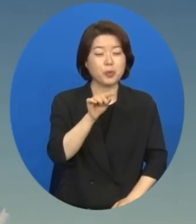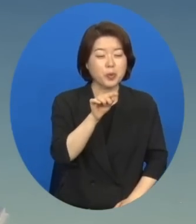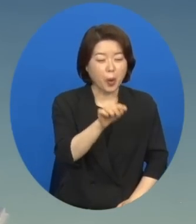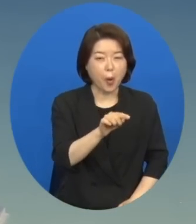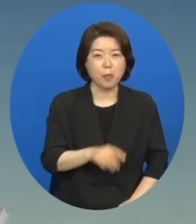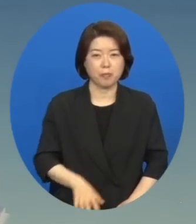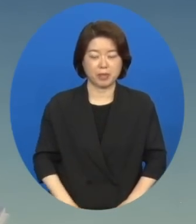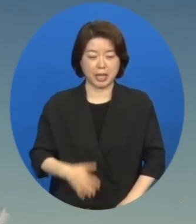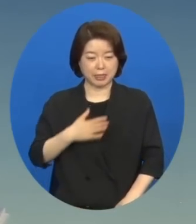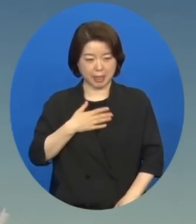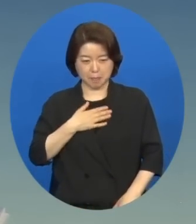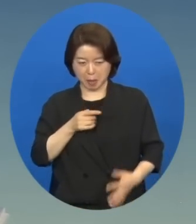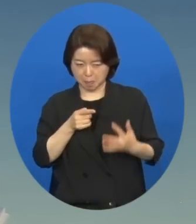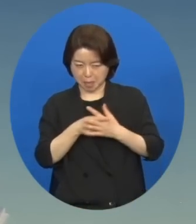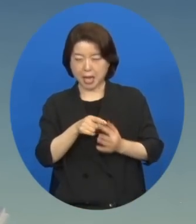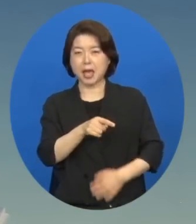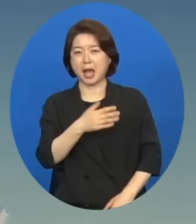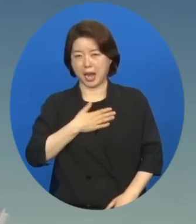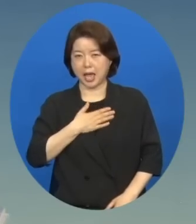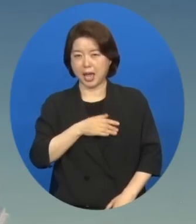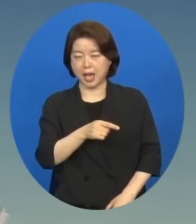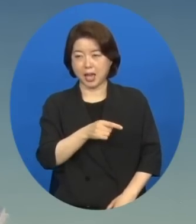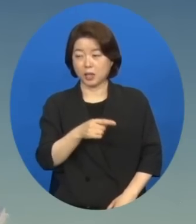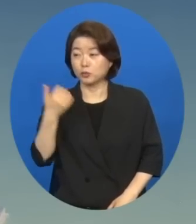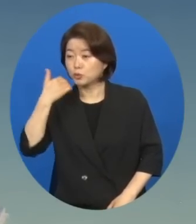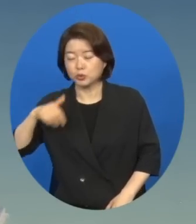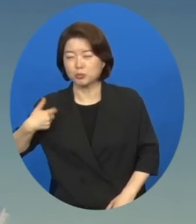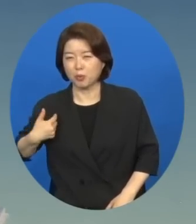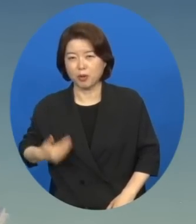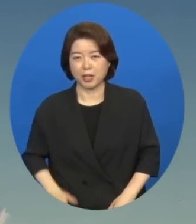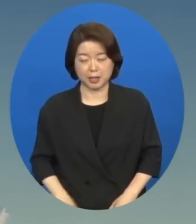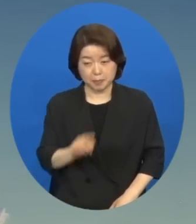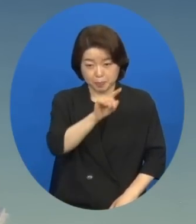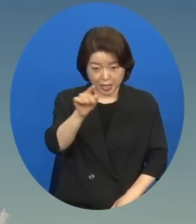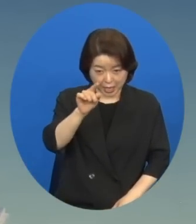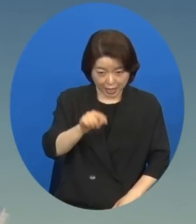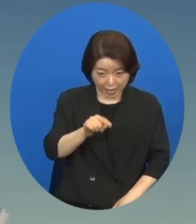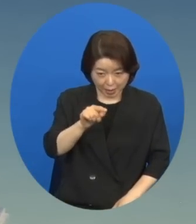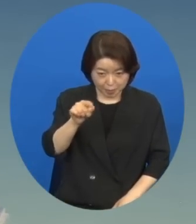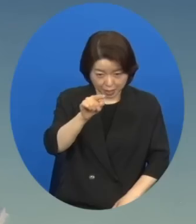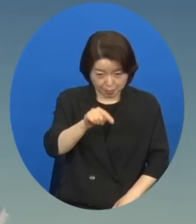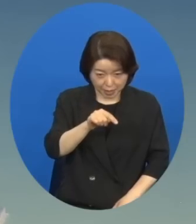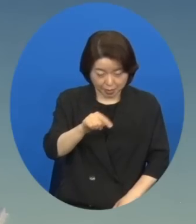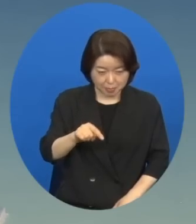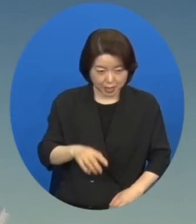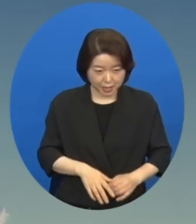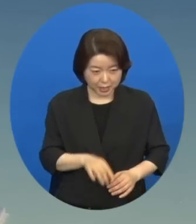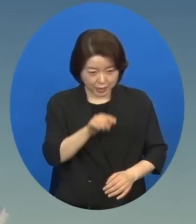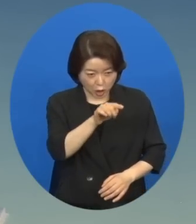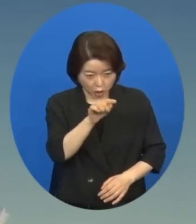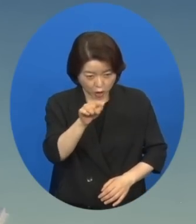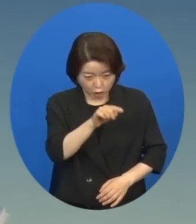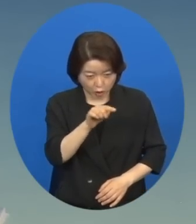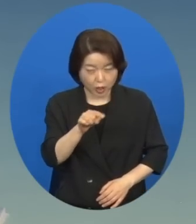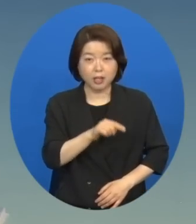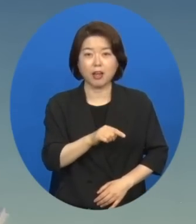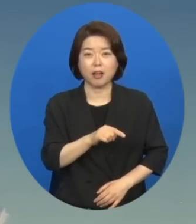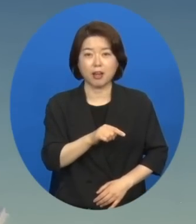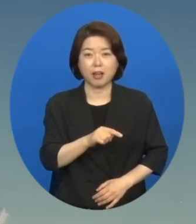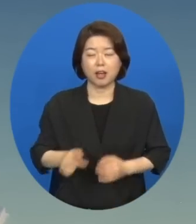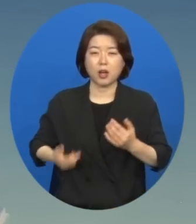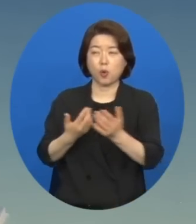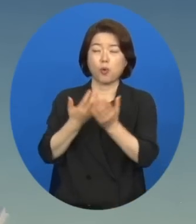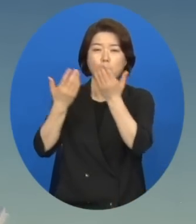저만 알아보는 거죠. 그러면서 발을 정자 그으면서 하나님께 회개했어요. 하나님, 저